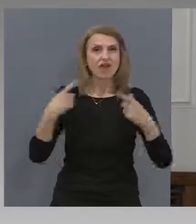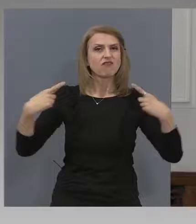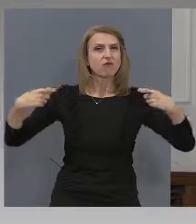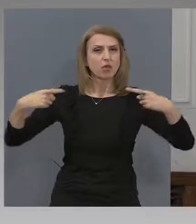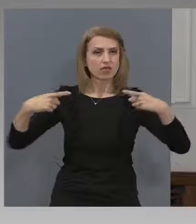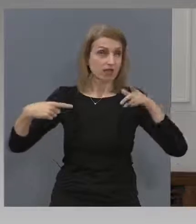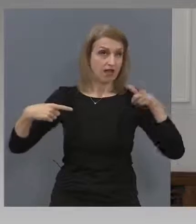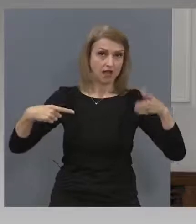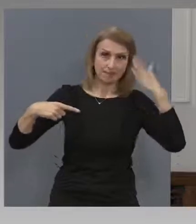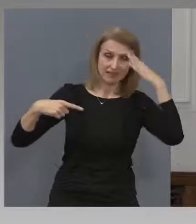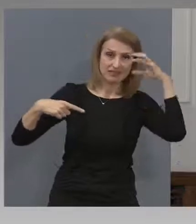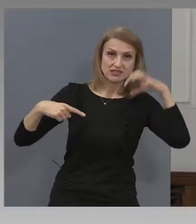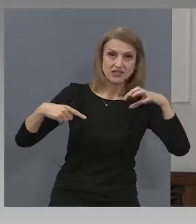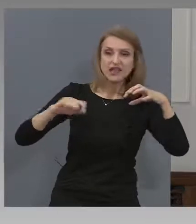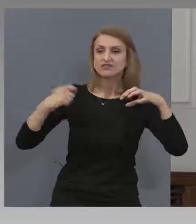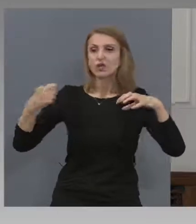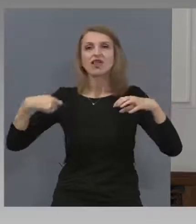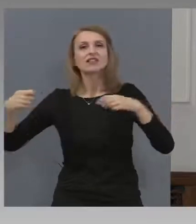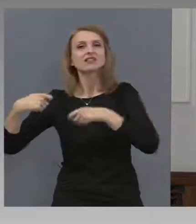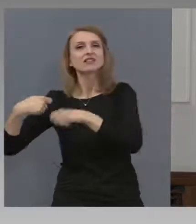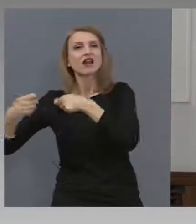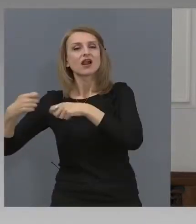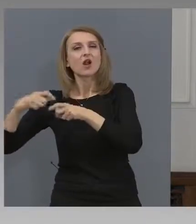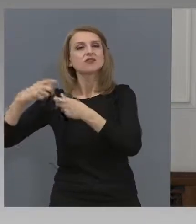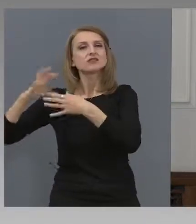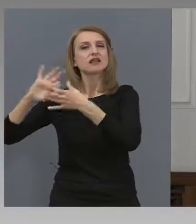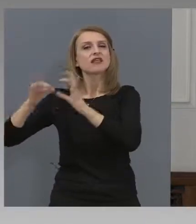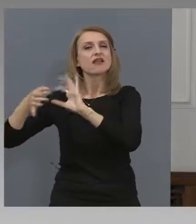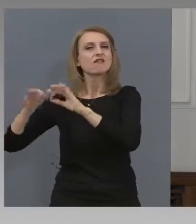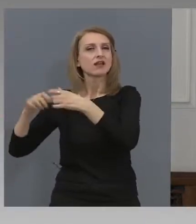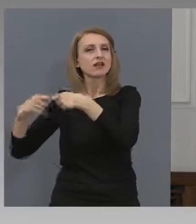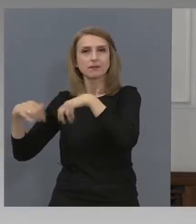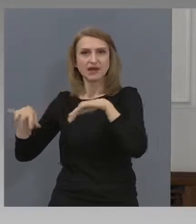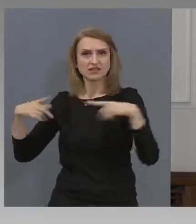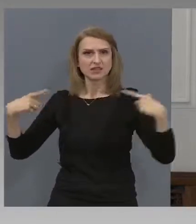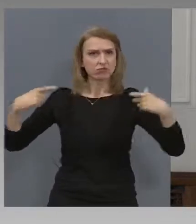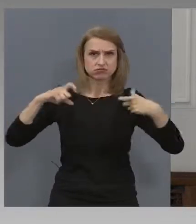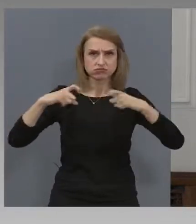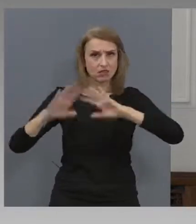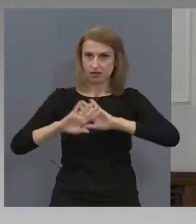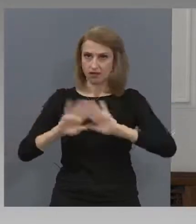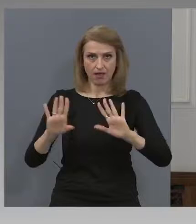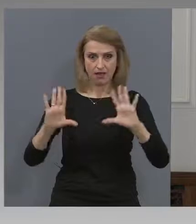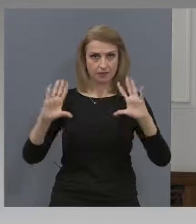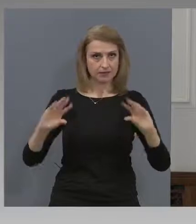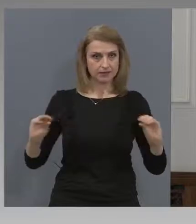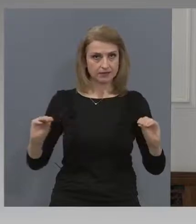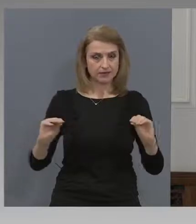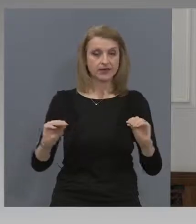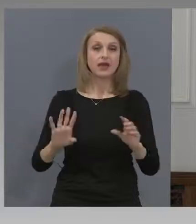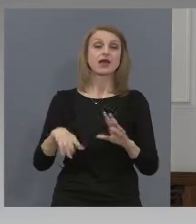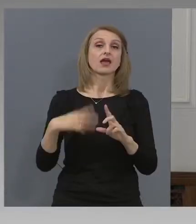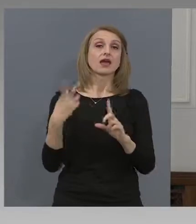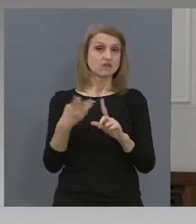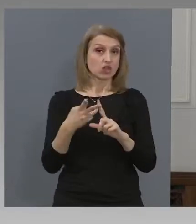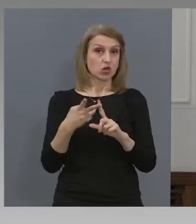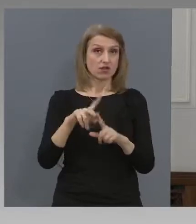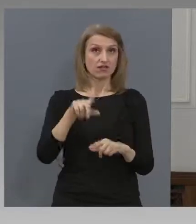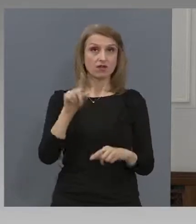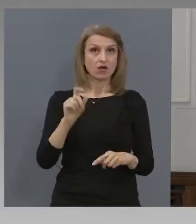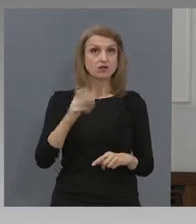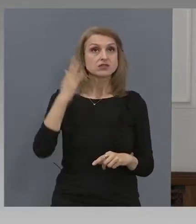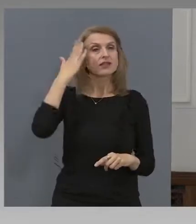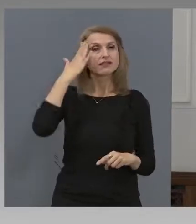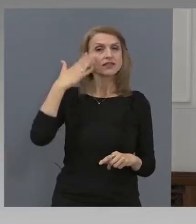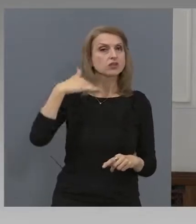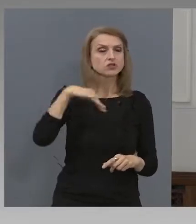търговските вериги, както и определихте вчера? И каква е цената на постигнатият компромис? И втори въпрос. Опитва ли се в момента